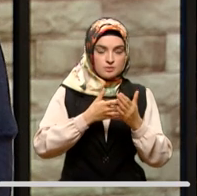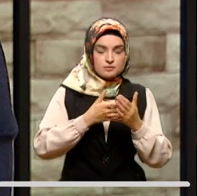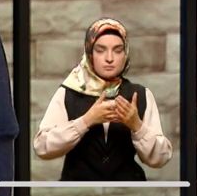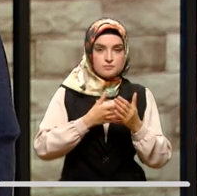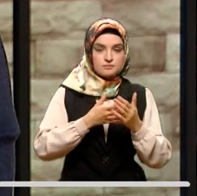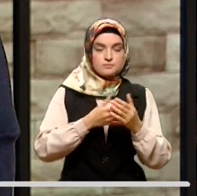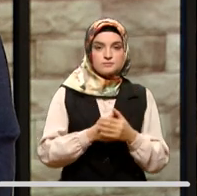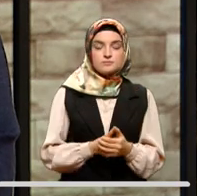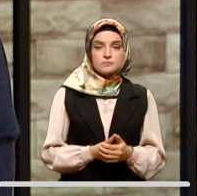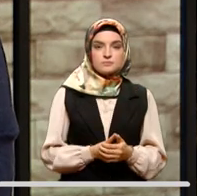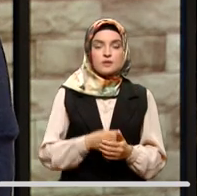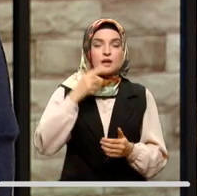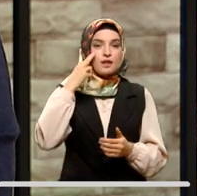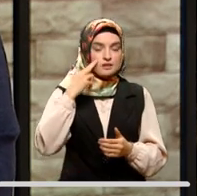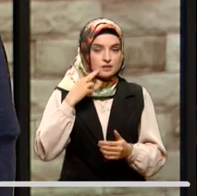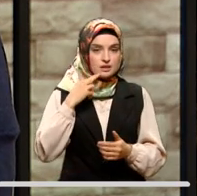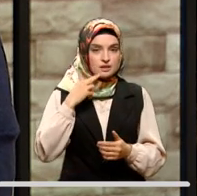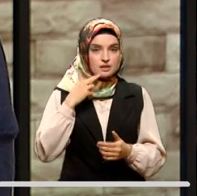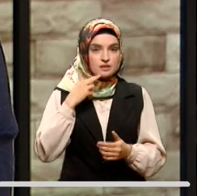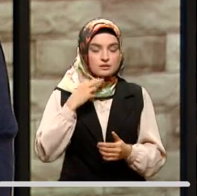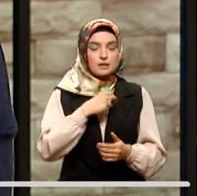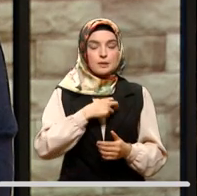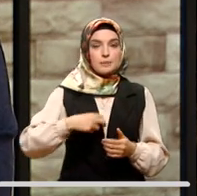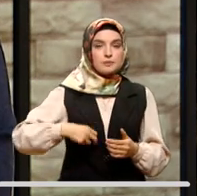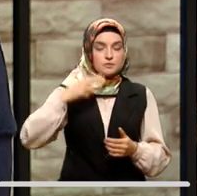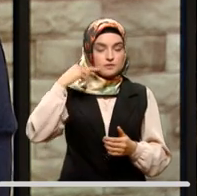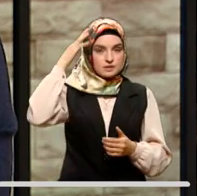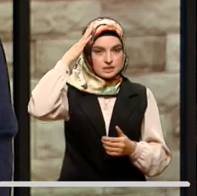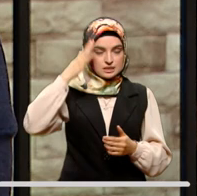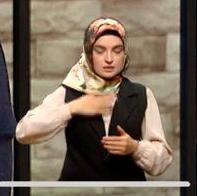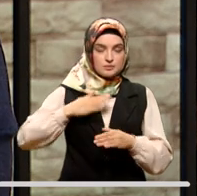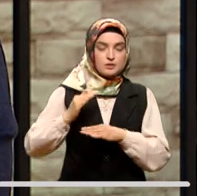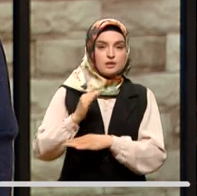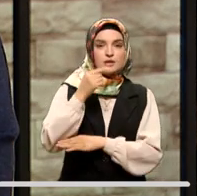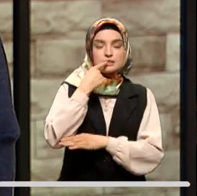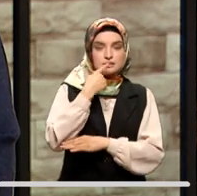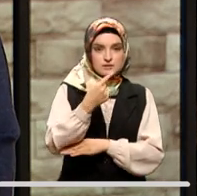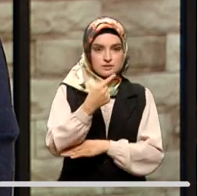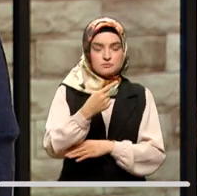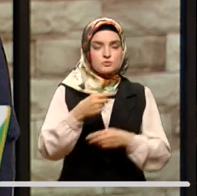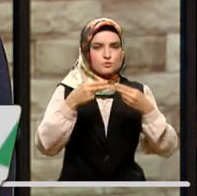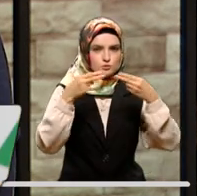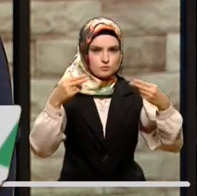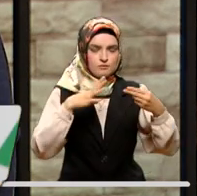dediğimiz, ahlak dediğimiz, siyer dediğimiz başlıklar var. Burada özellikle itikatta